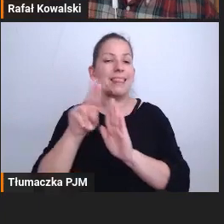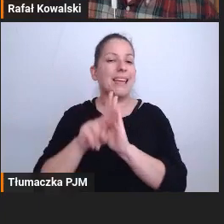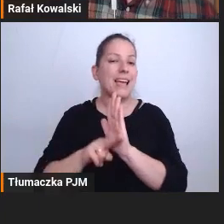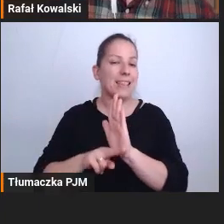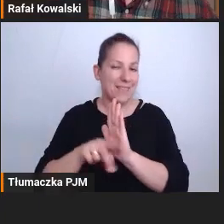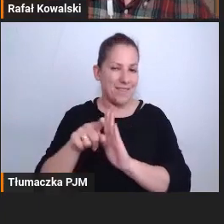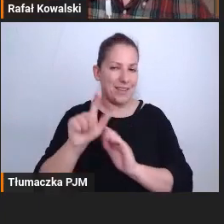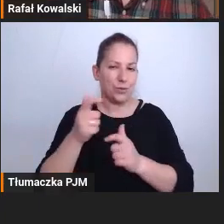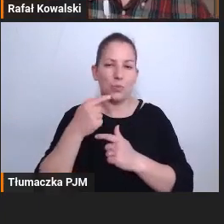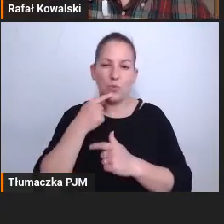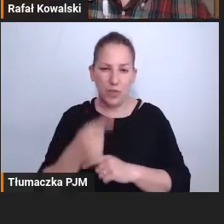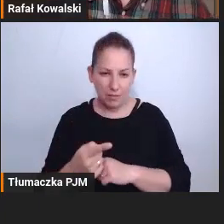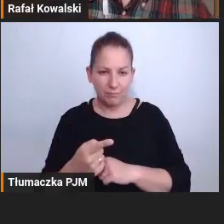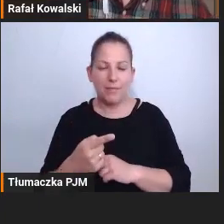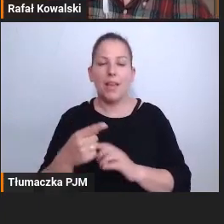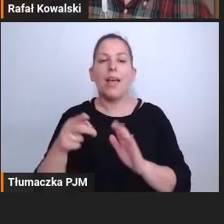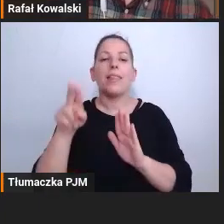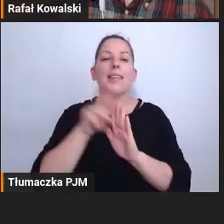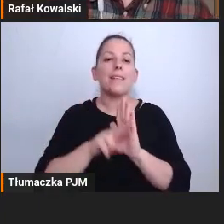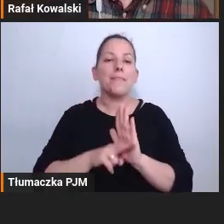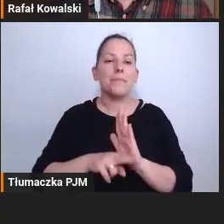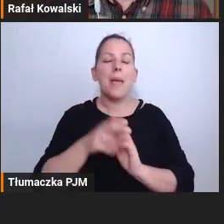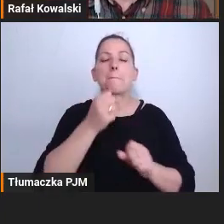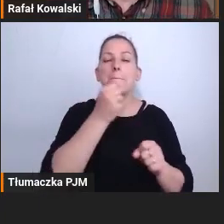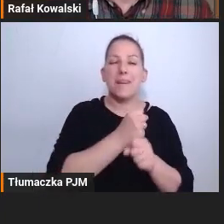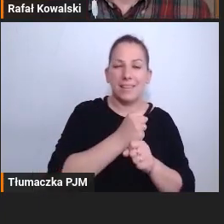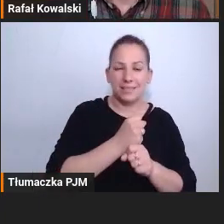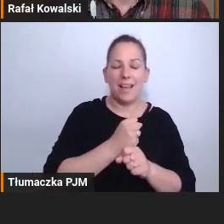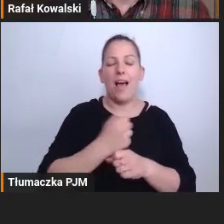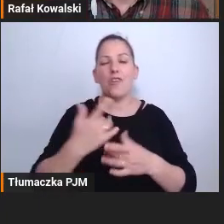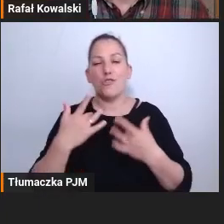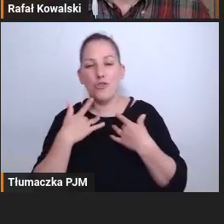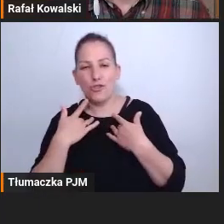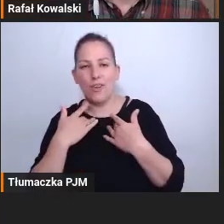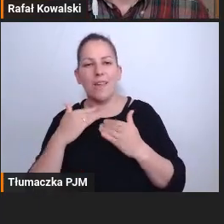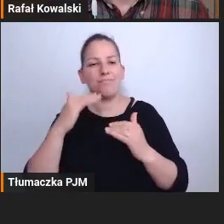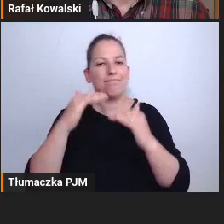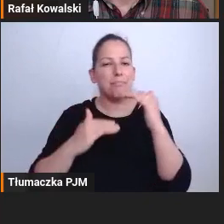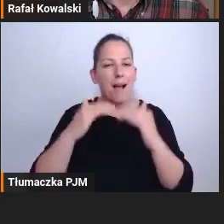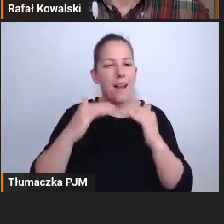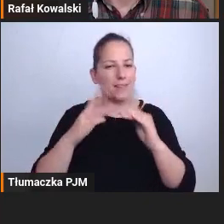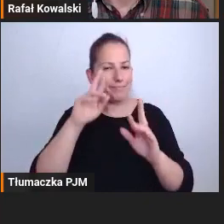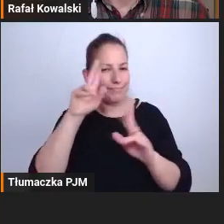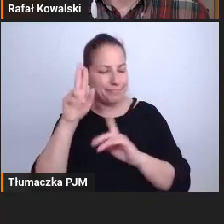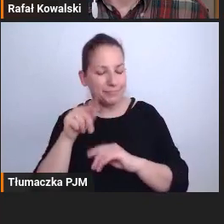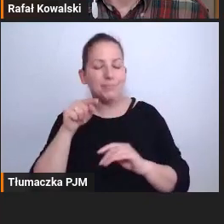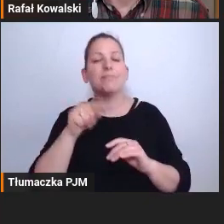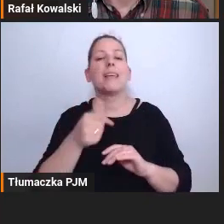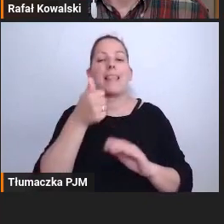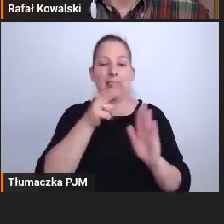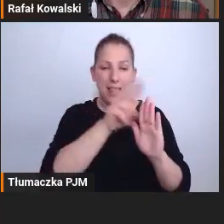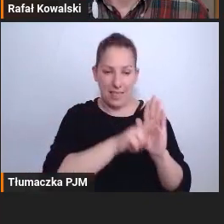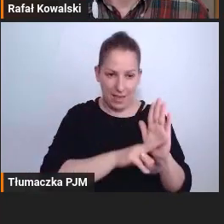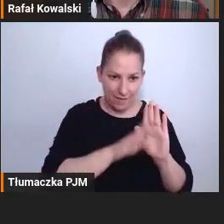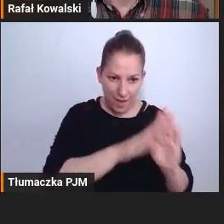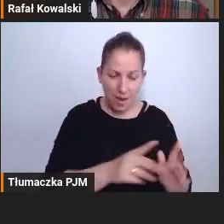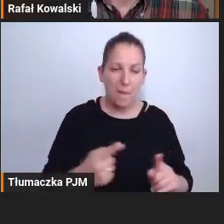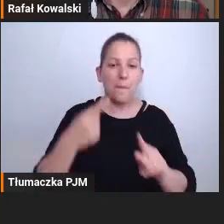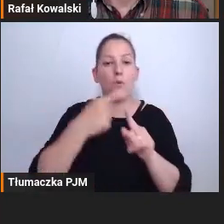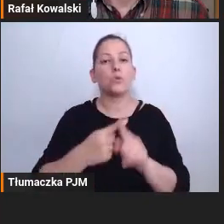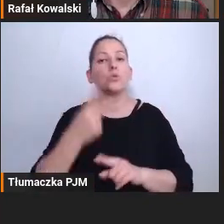której wspomniałeś, dyrektywę Work-Life Balance. To była jedna dyrektywa, plus